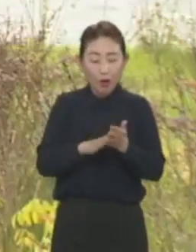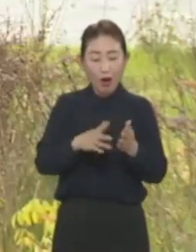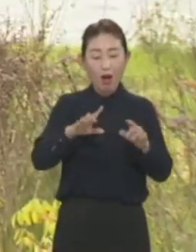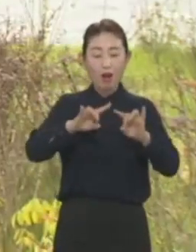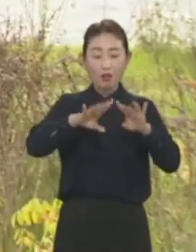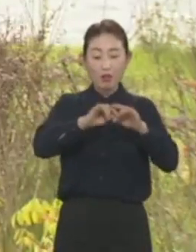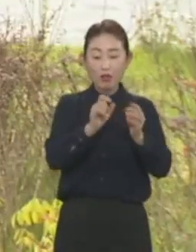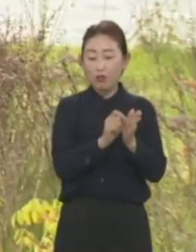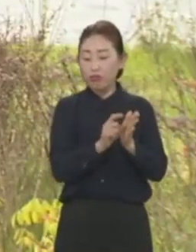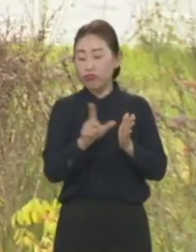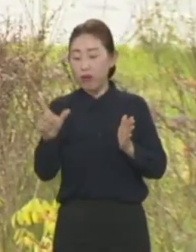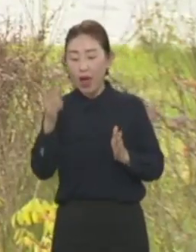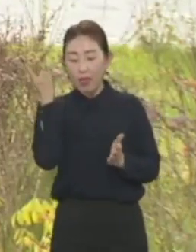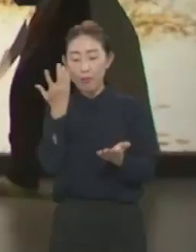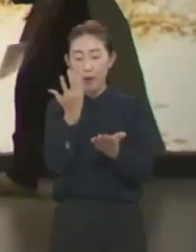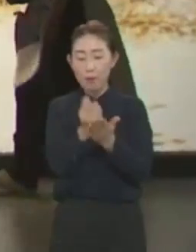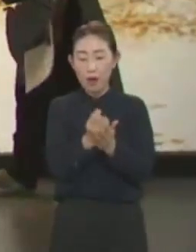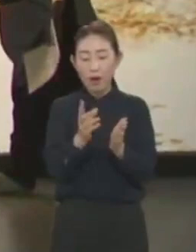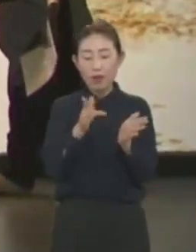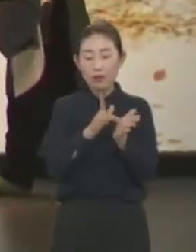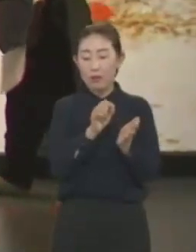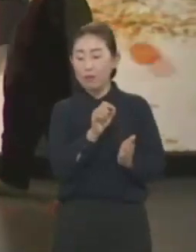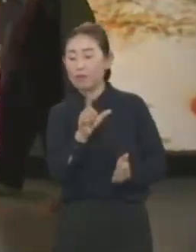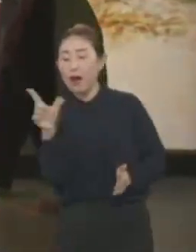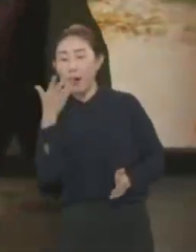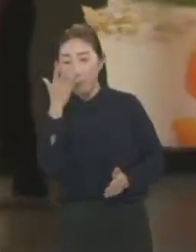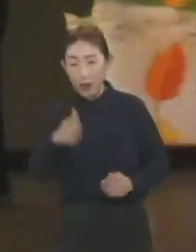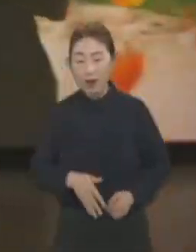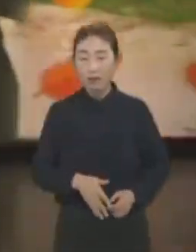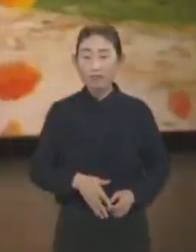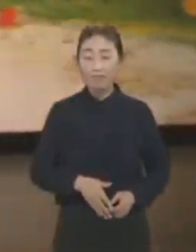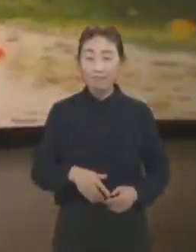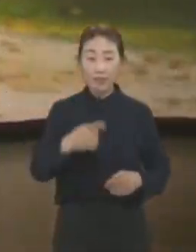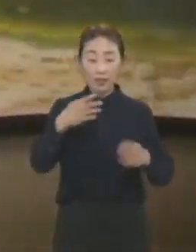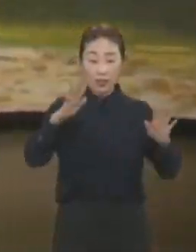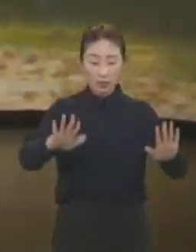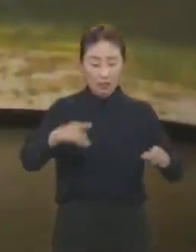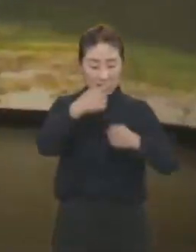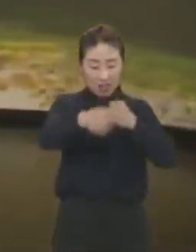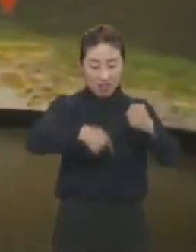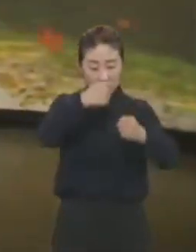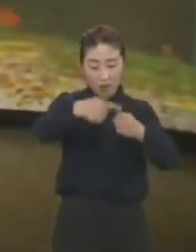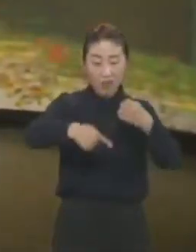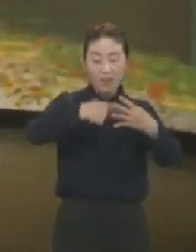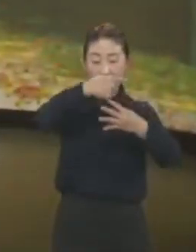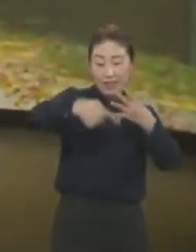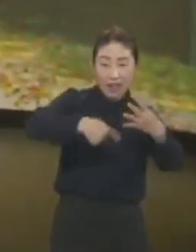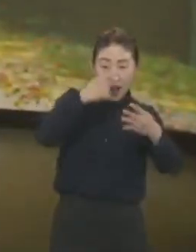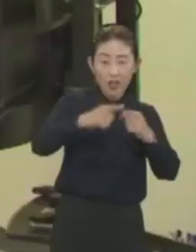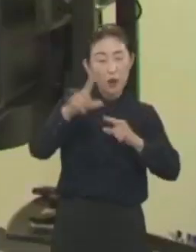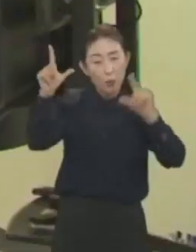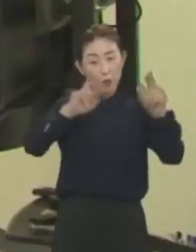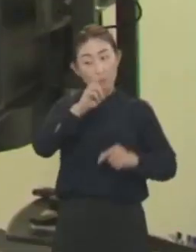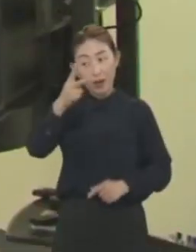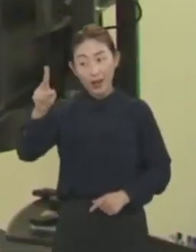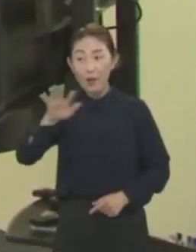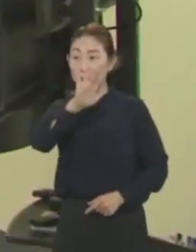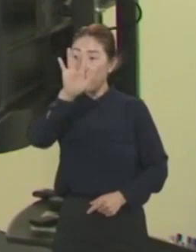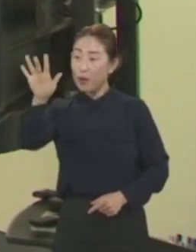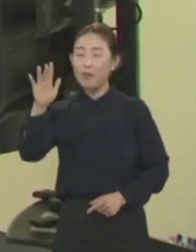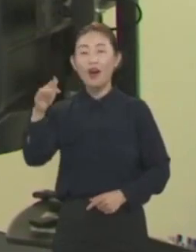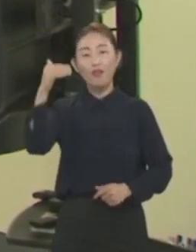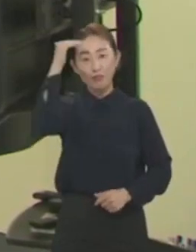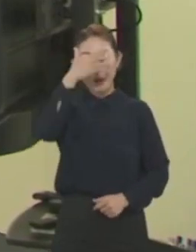전기까지 만들어 휴대폰을 충전할 수 있습니다. 한반도의 아름다운 사계를 터치스크린을 통해 감상할 수 있고 TV